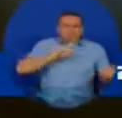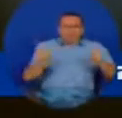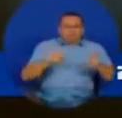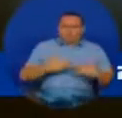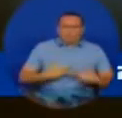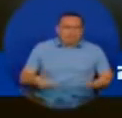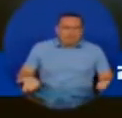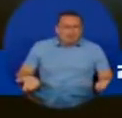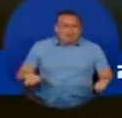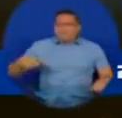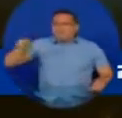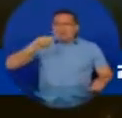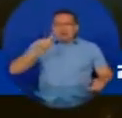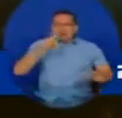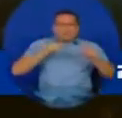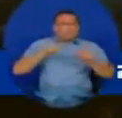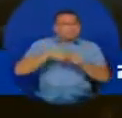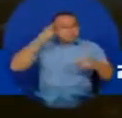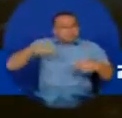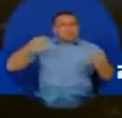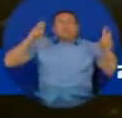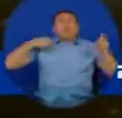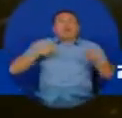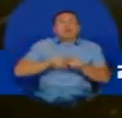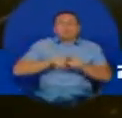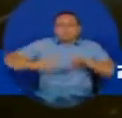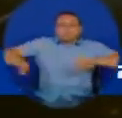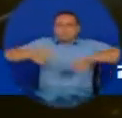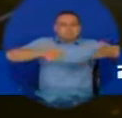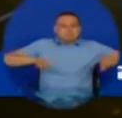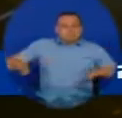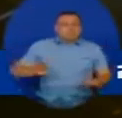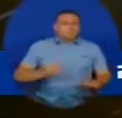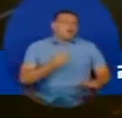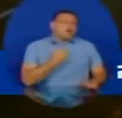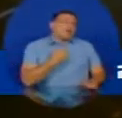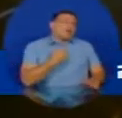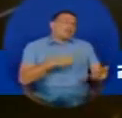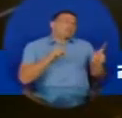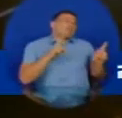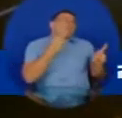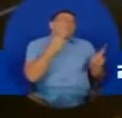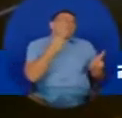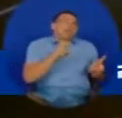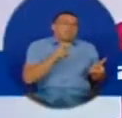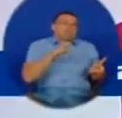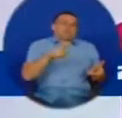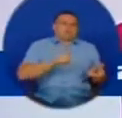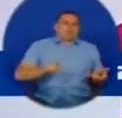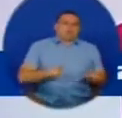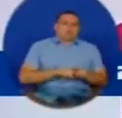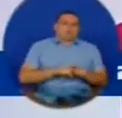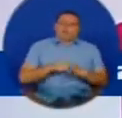דוברים אותו עולם מושגים. נפרדנו. אני מעדיף מאוד להאמין שזאת לא המציאות. אני לא רוצה להגיד